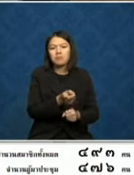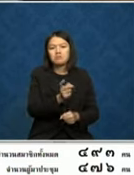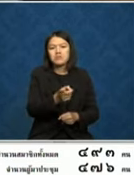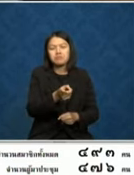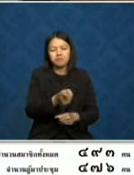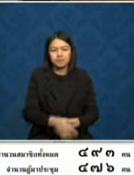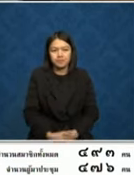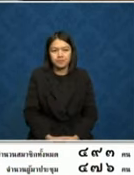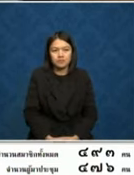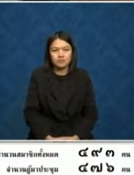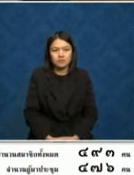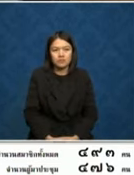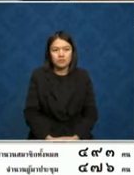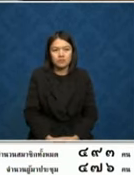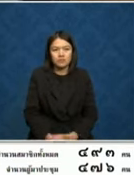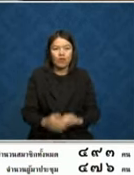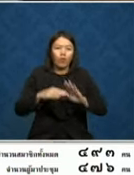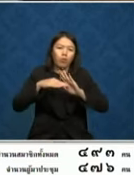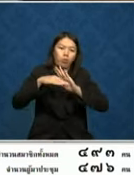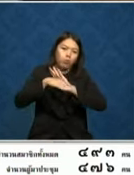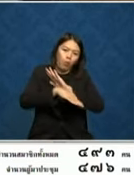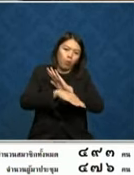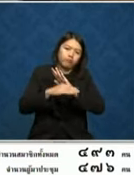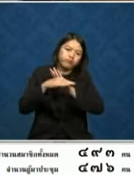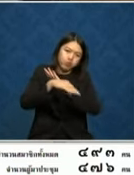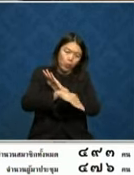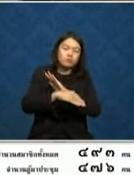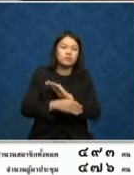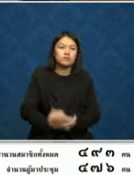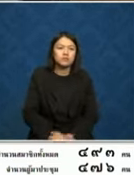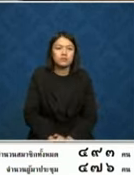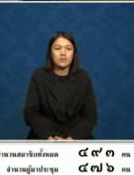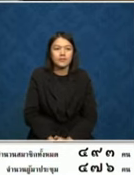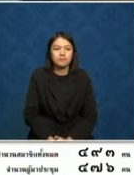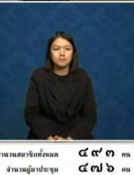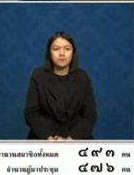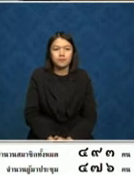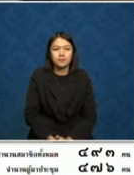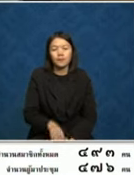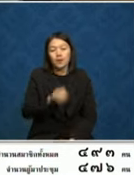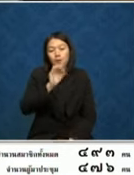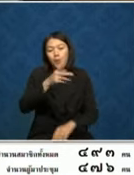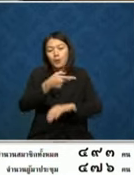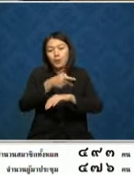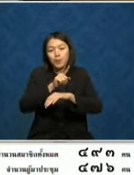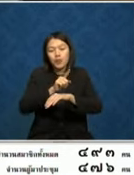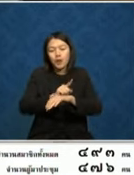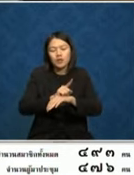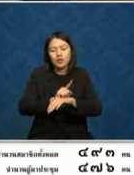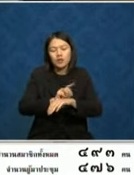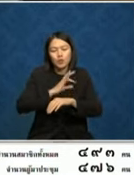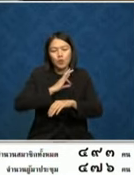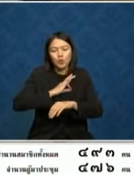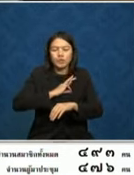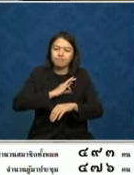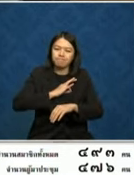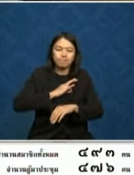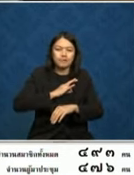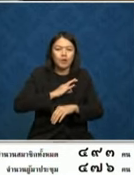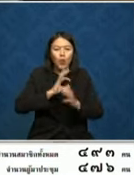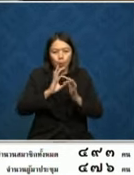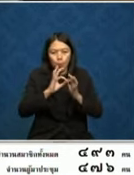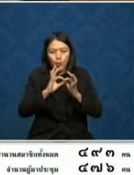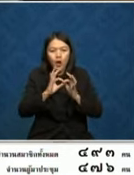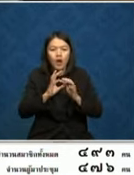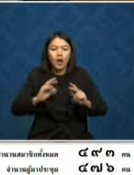แล้วเรตติ้งมีแต่ตกลงผมอยากจะกราบเรียนท่านประธานว่าสิ่งที่ผมไม่สบายใจอันคือกระทรวงการ